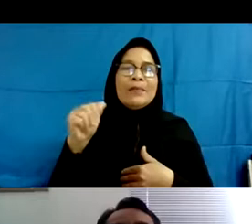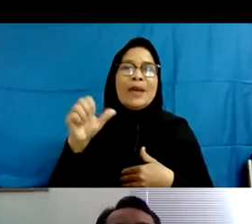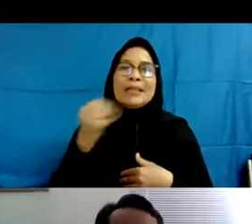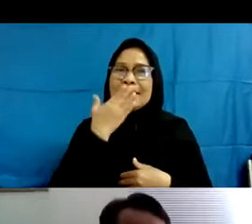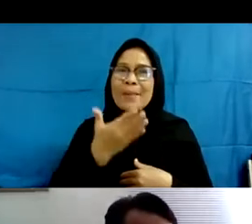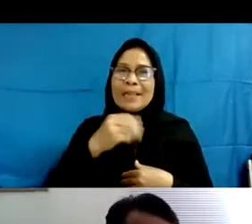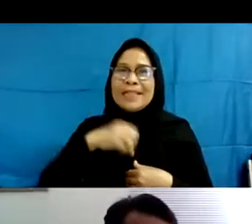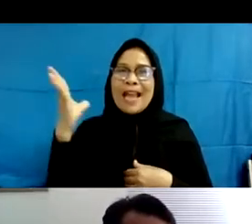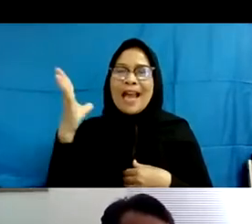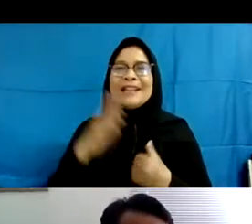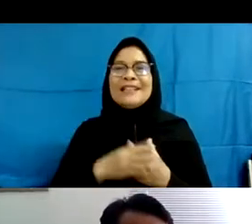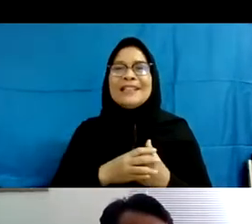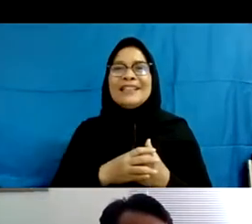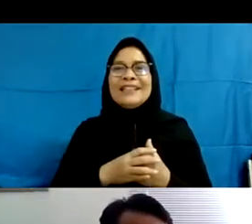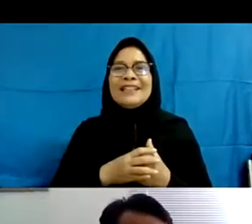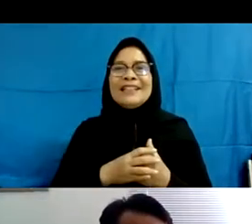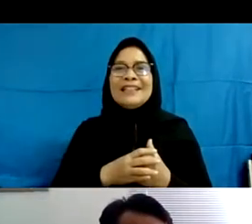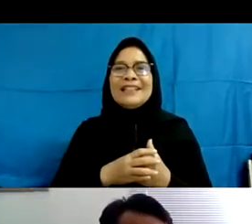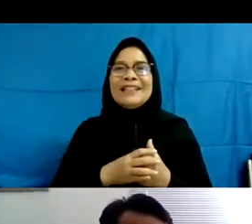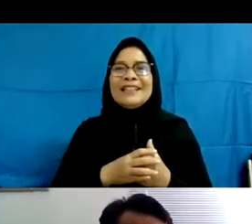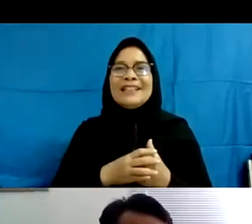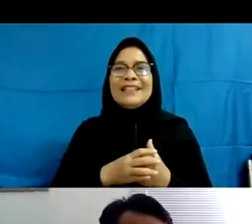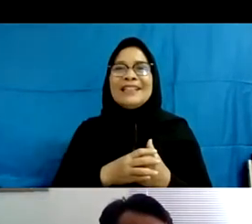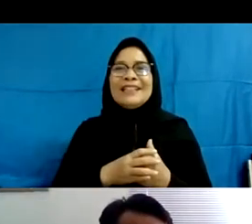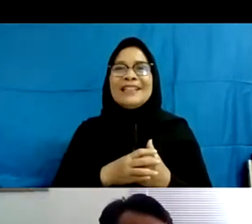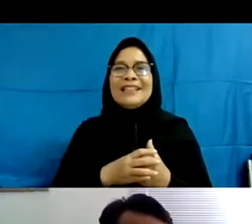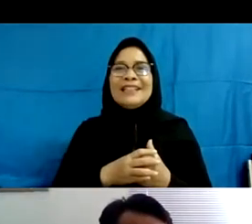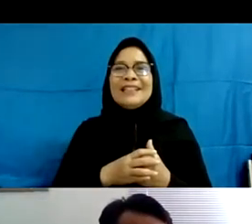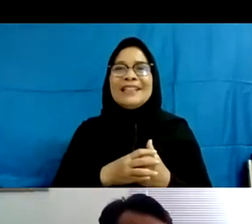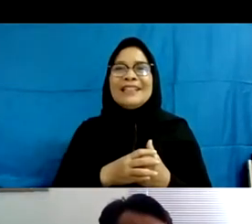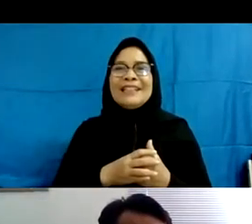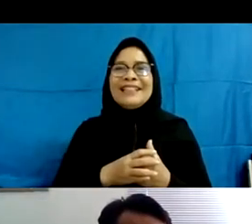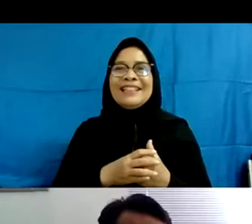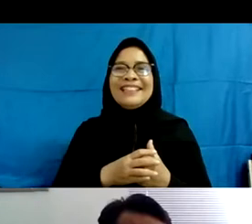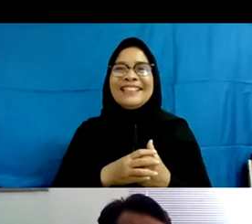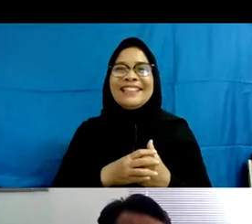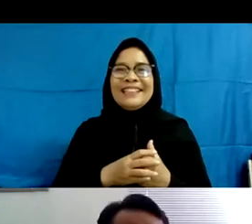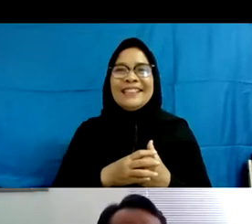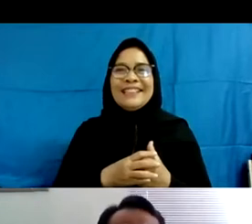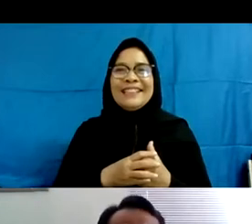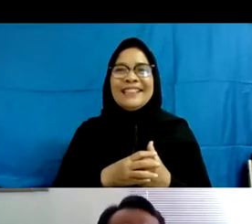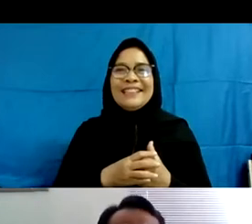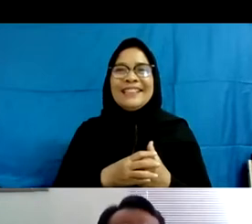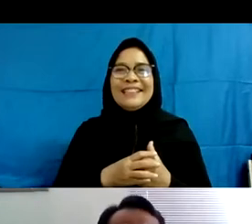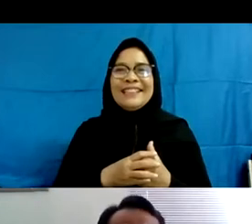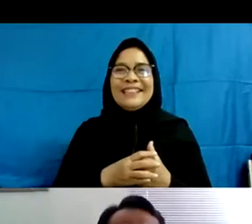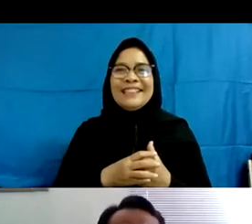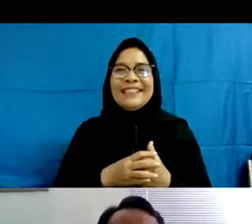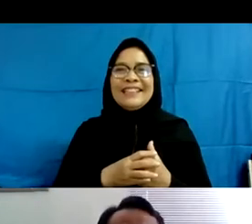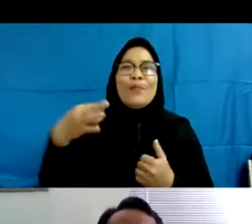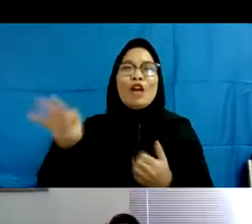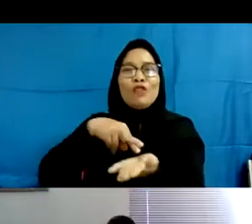dari Bekasi sampai sekarang di daerah Brebes. Ya, sudah sampai 4 jam lebih ngikutin. Ya, alhamdulillah saya